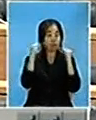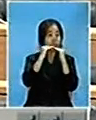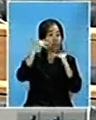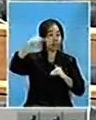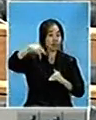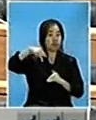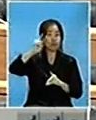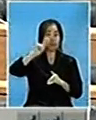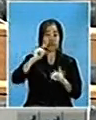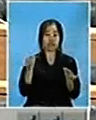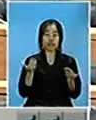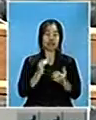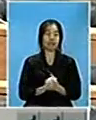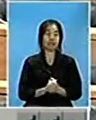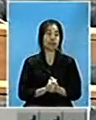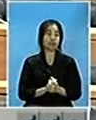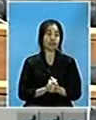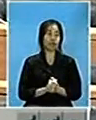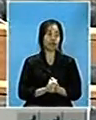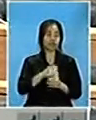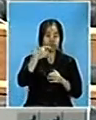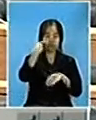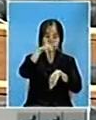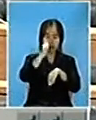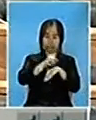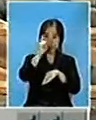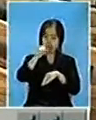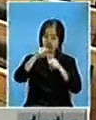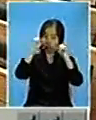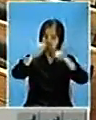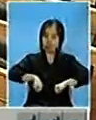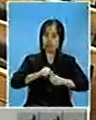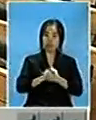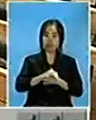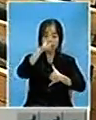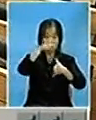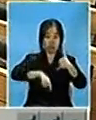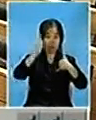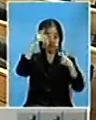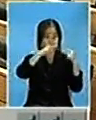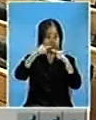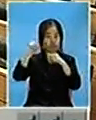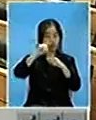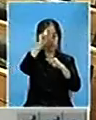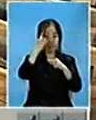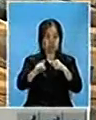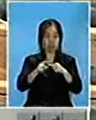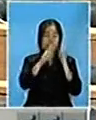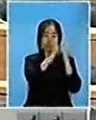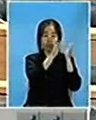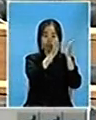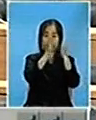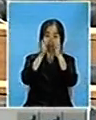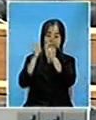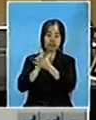ไหนท่านประธานครับต้องวินิจฉัยว่าบุคคลคนนี้สมควรจะอภิปรายต่อหรือไม่ใส่ร้ายเสีย พอ